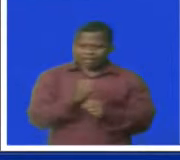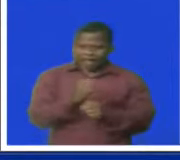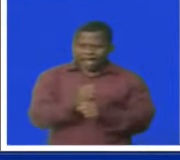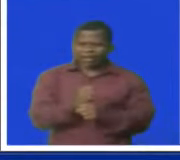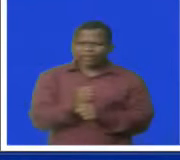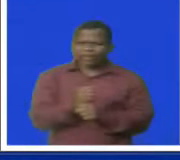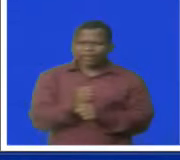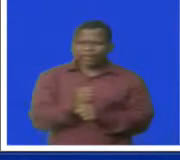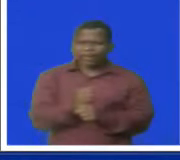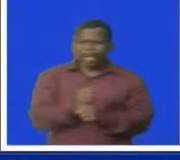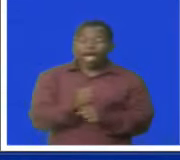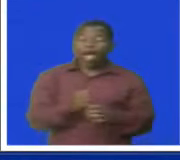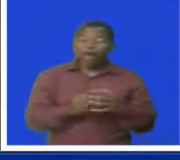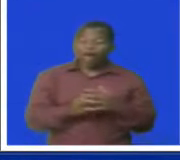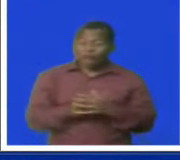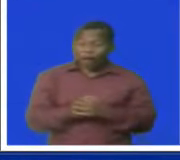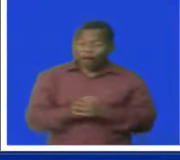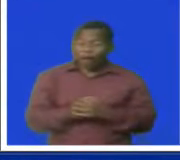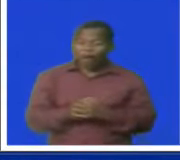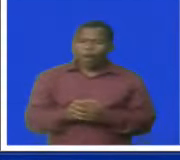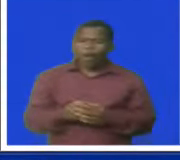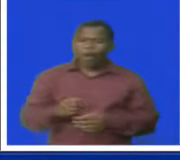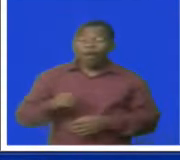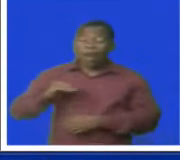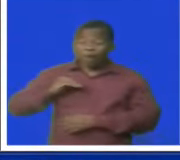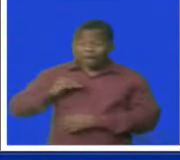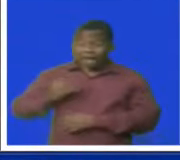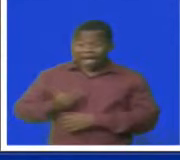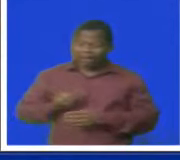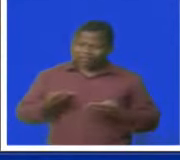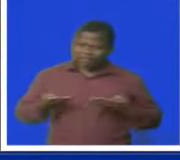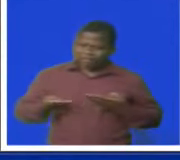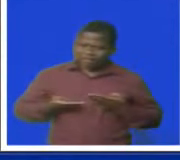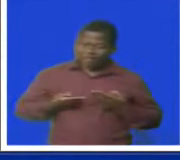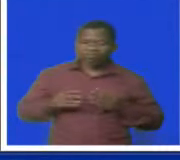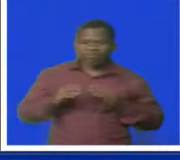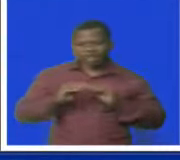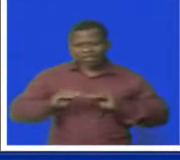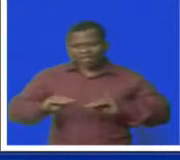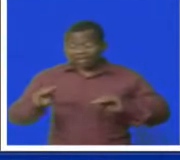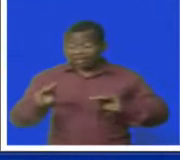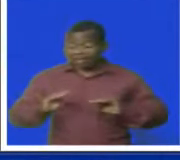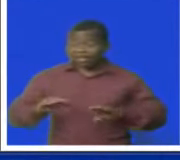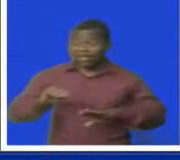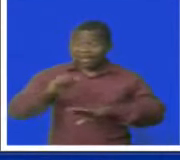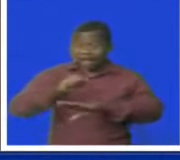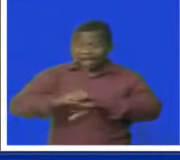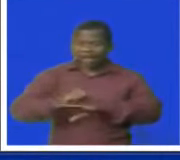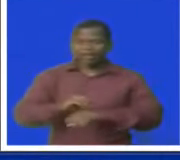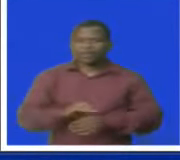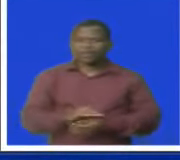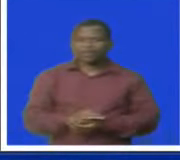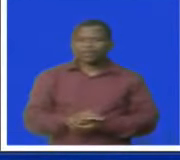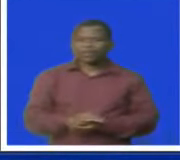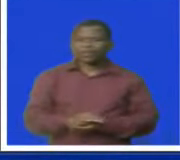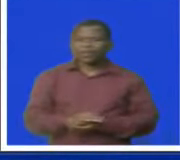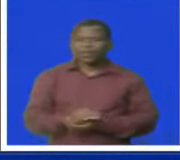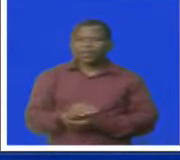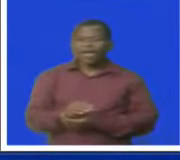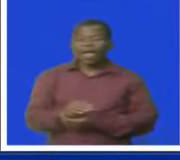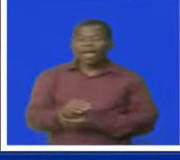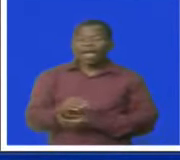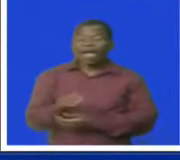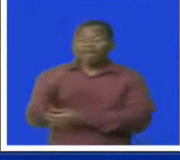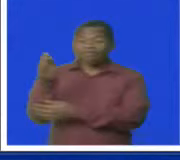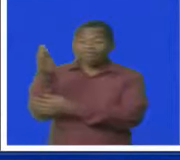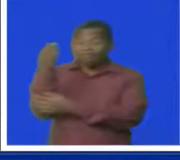Lo ncusele live leTaiwan Jeremy Liang uthi live laseTaiwan litawuchubeka nekwesekela lakangwane ngemisebenzi lehlo